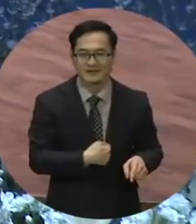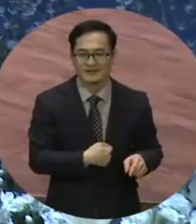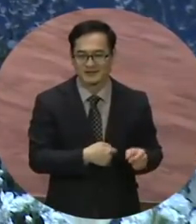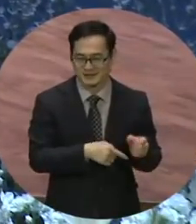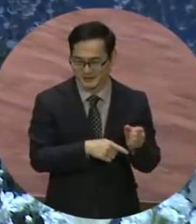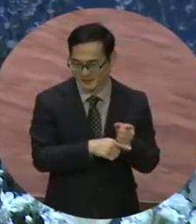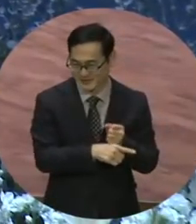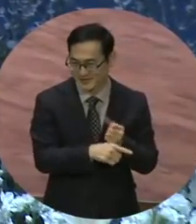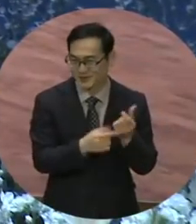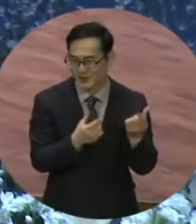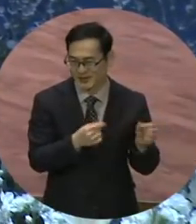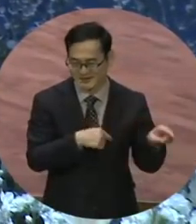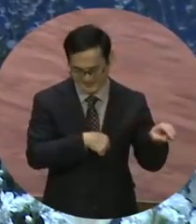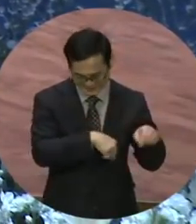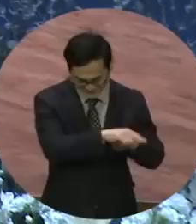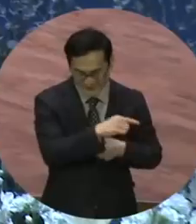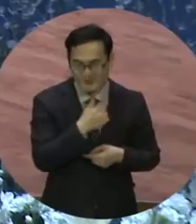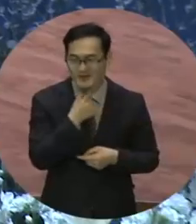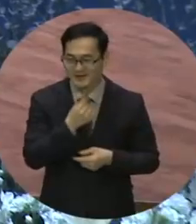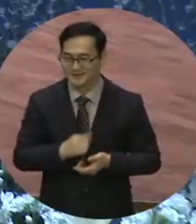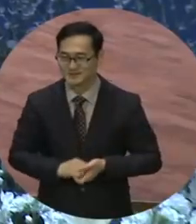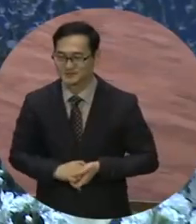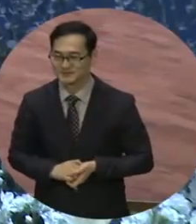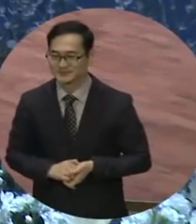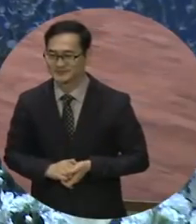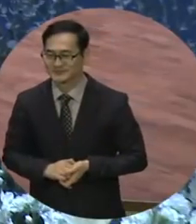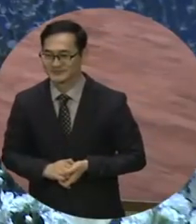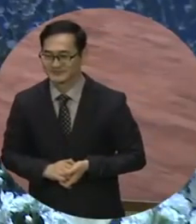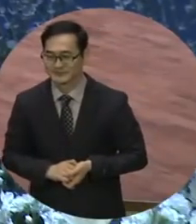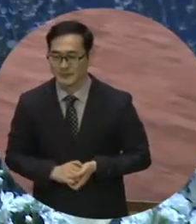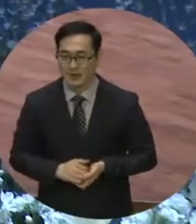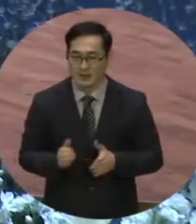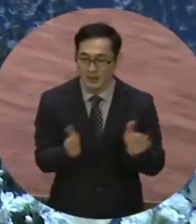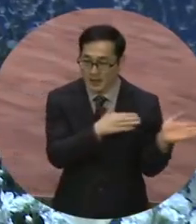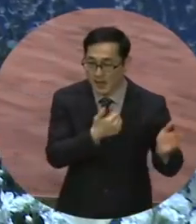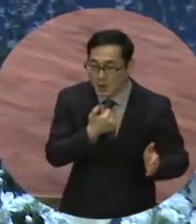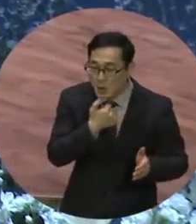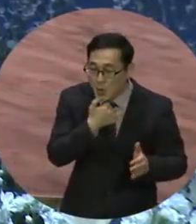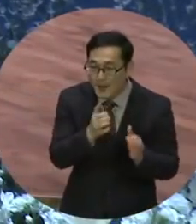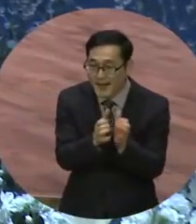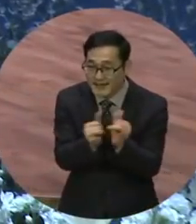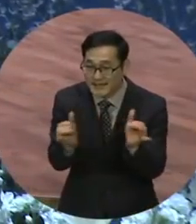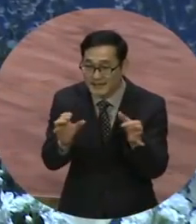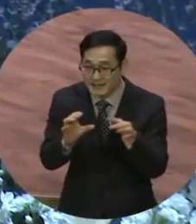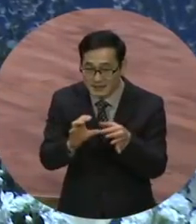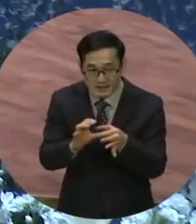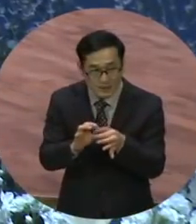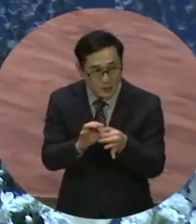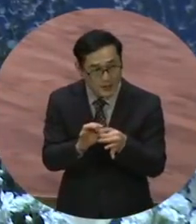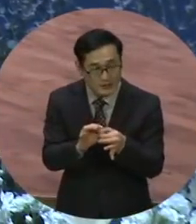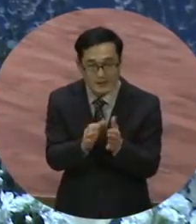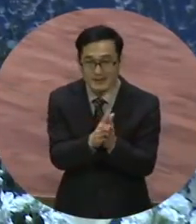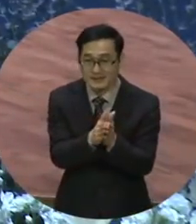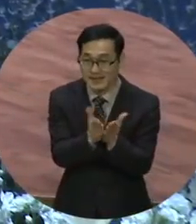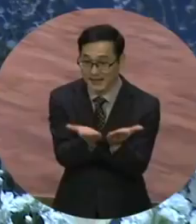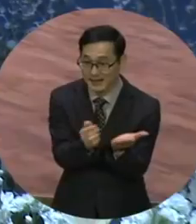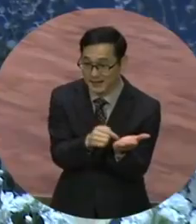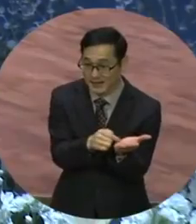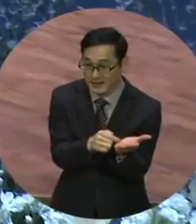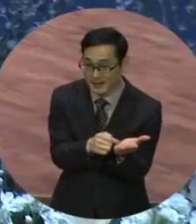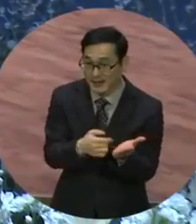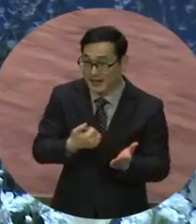로마인의 이야기라는 책이 있습니다. 로마인. 그 당시 로마, 전 세계는 로마라.